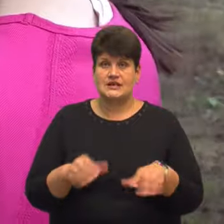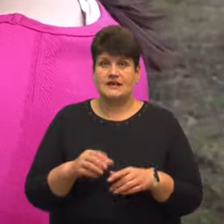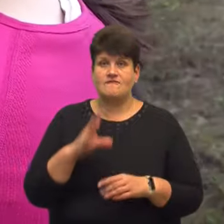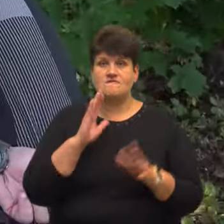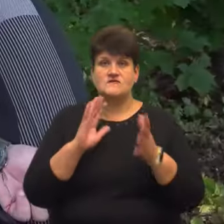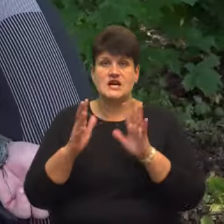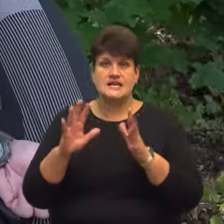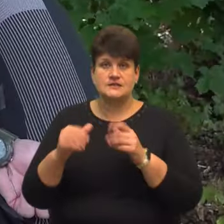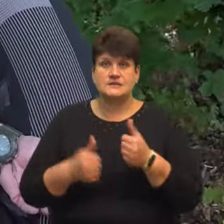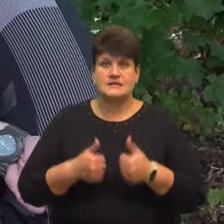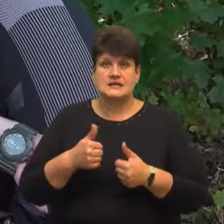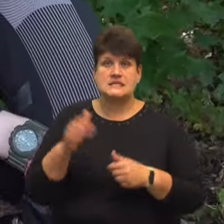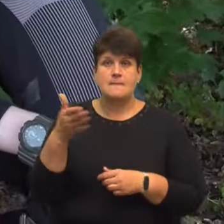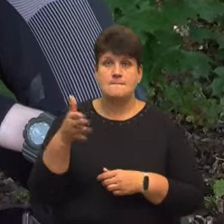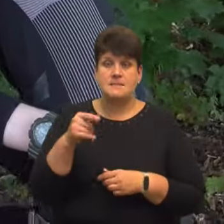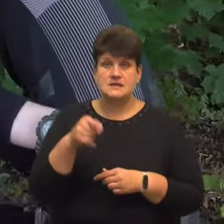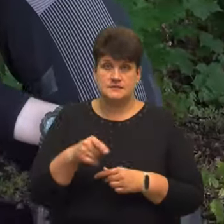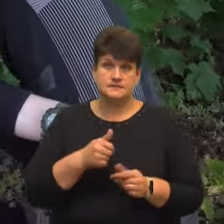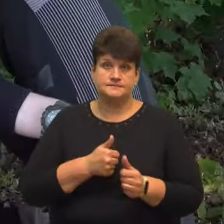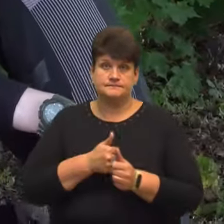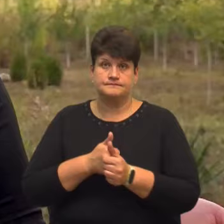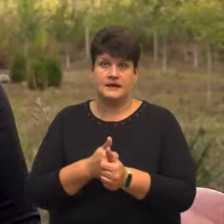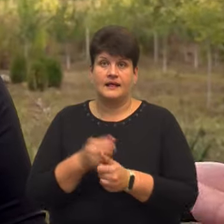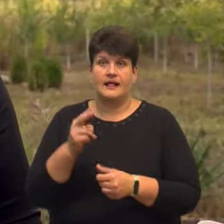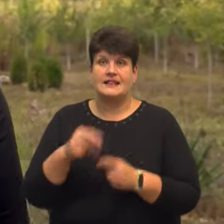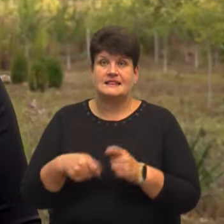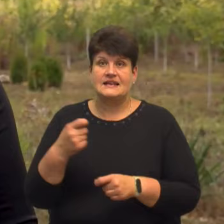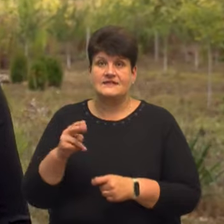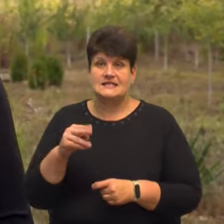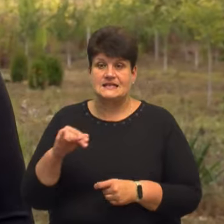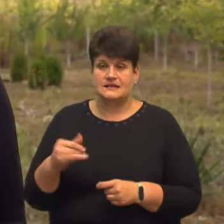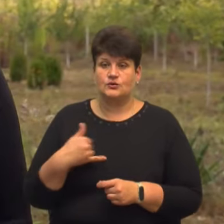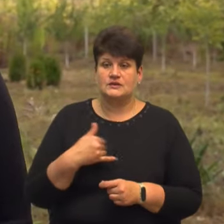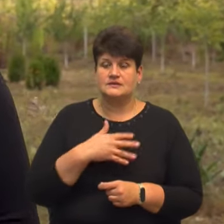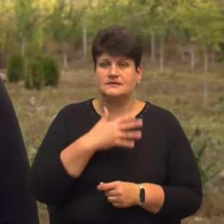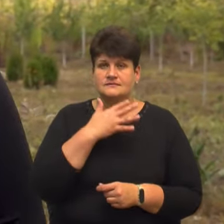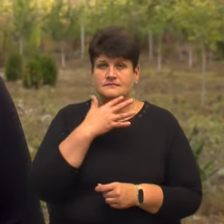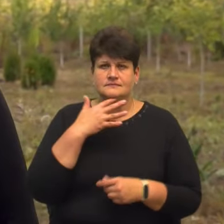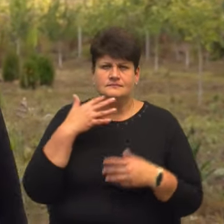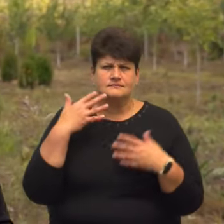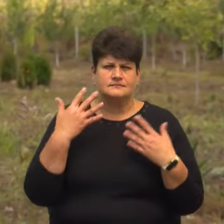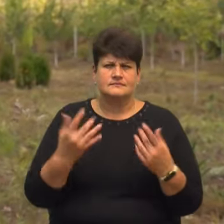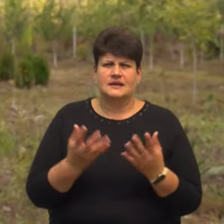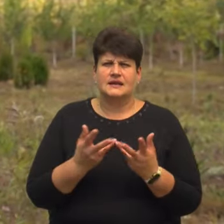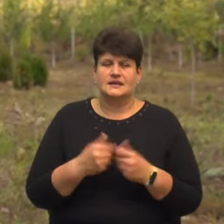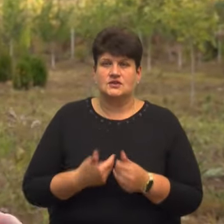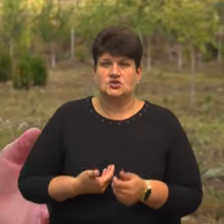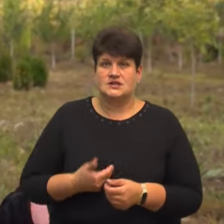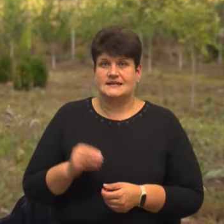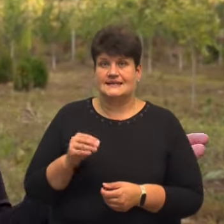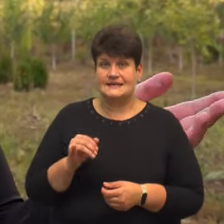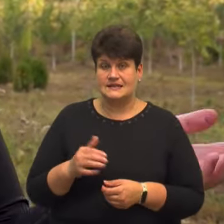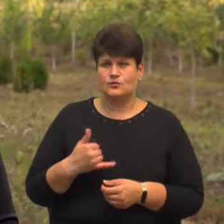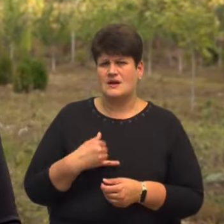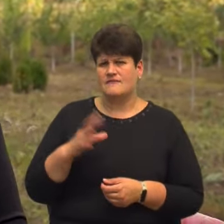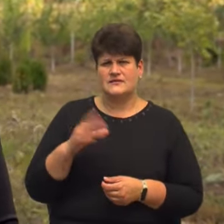прапор за ними готуються вирушати і Диверсанти у нас нескінченна кількість життів в принципі і нам